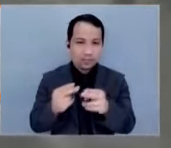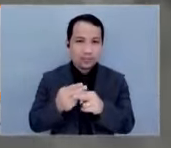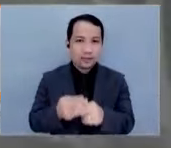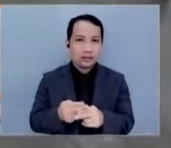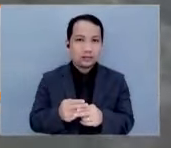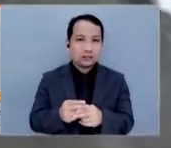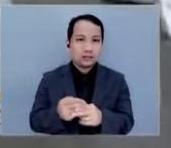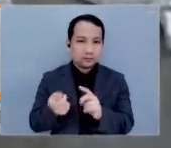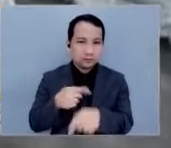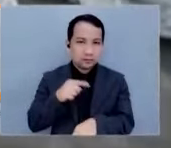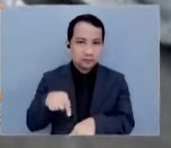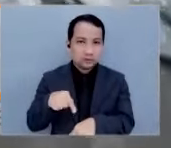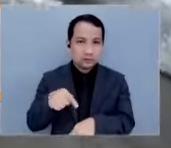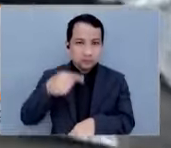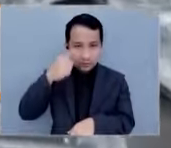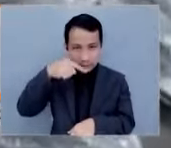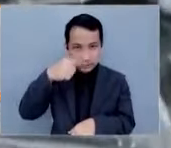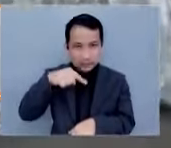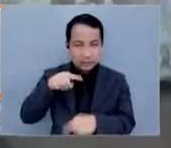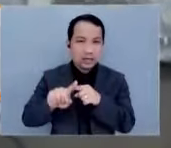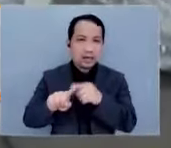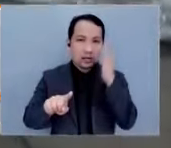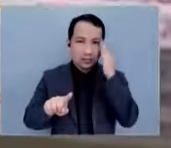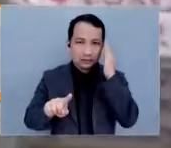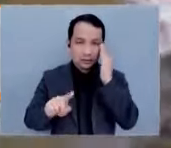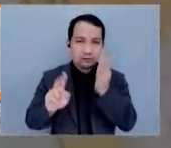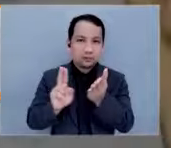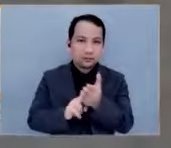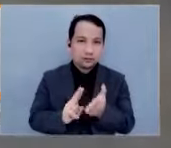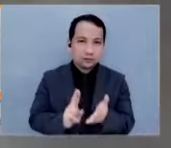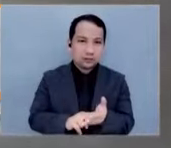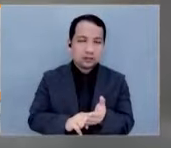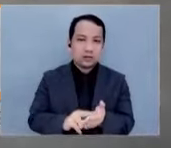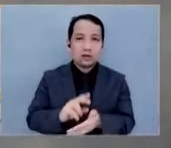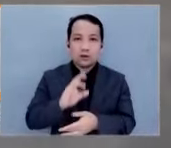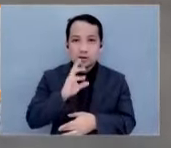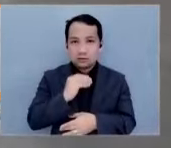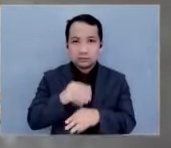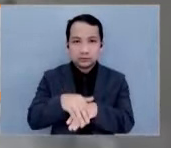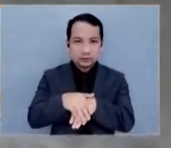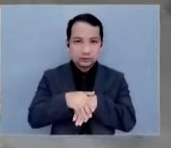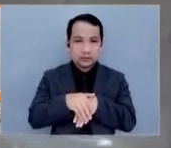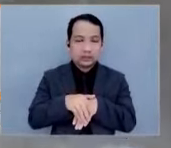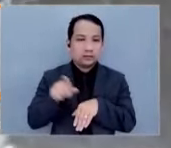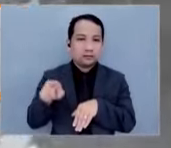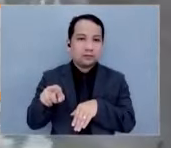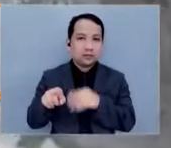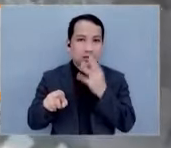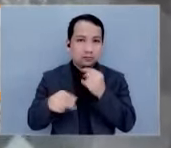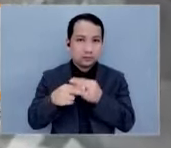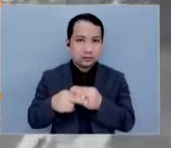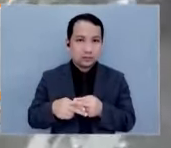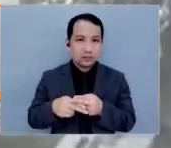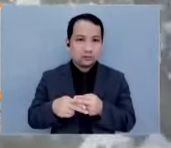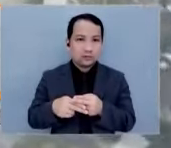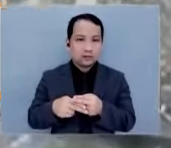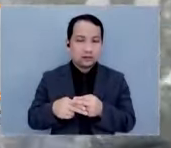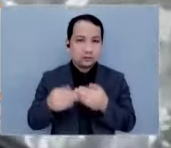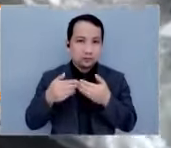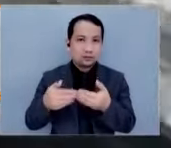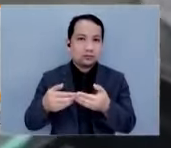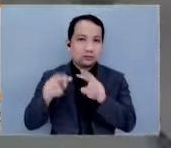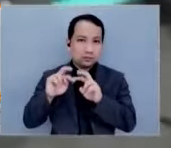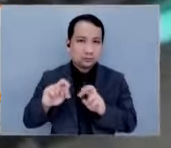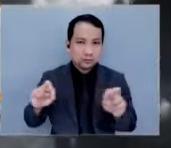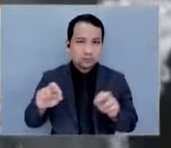sa Thailand. Tukoy na rin ang consignee ng shipment. Tumanggi muna ang mga otoridad na pangalanan sila habang patuloy ang